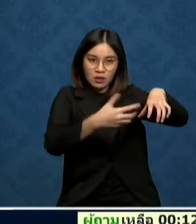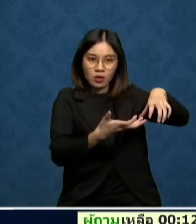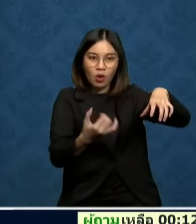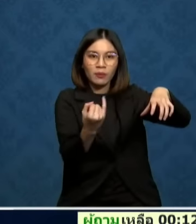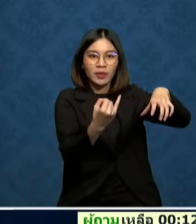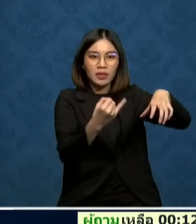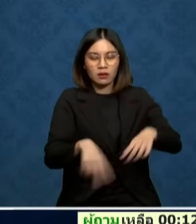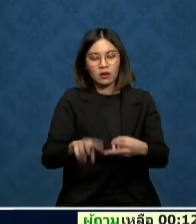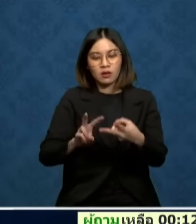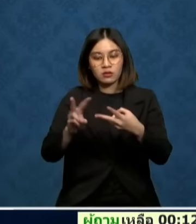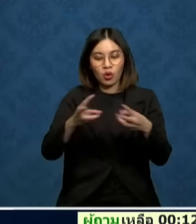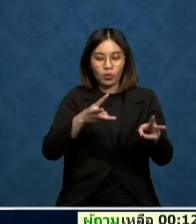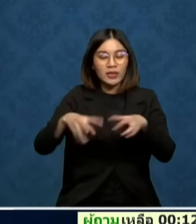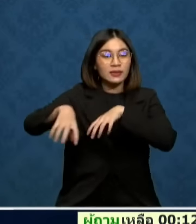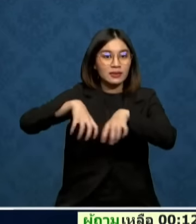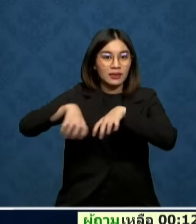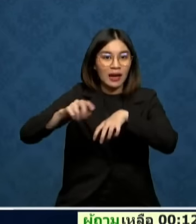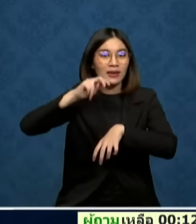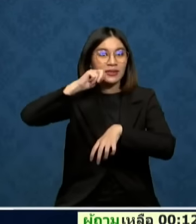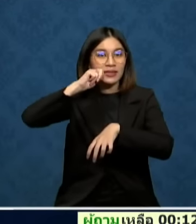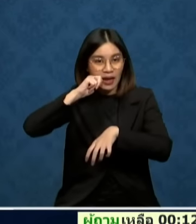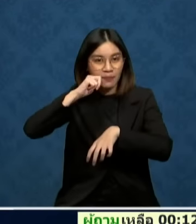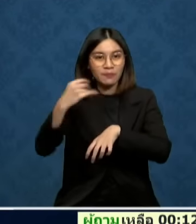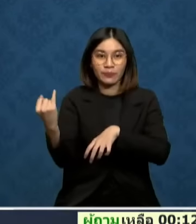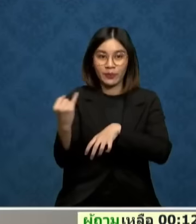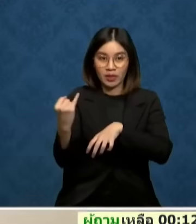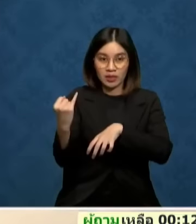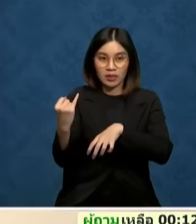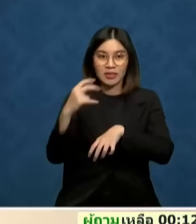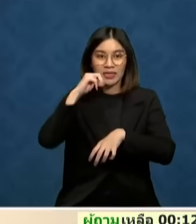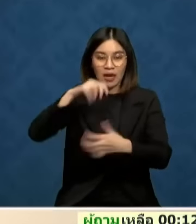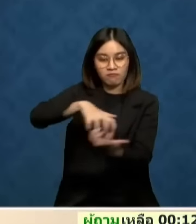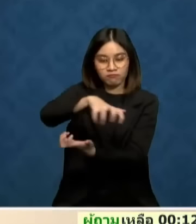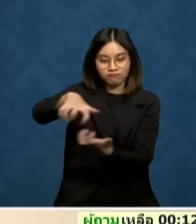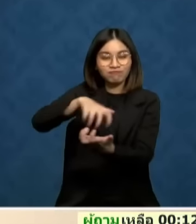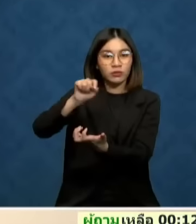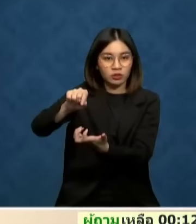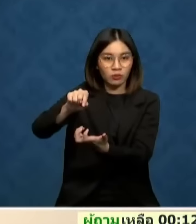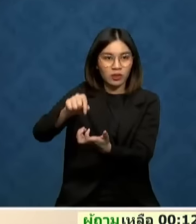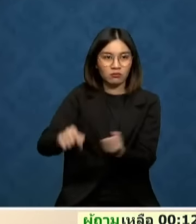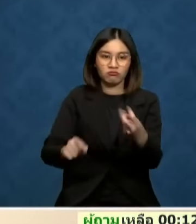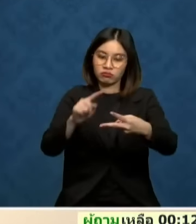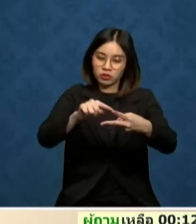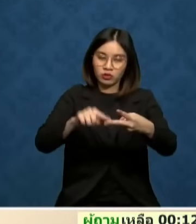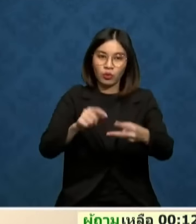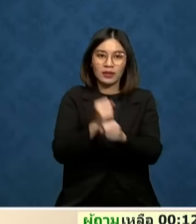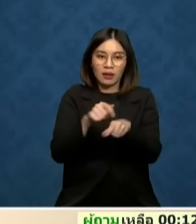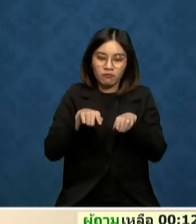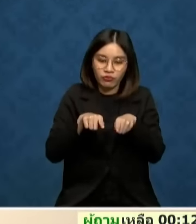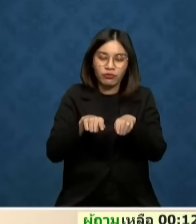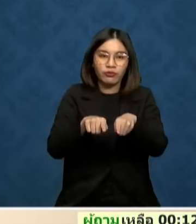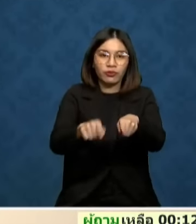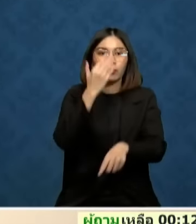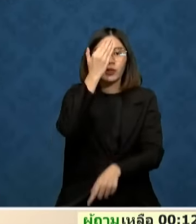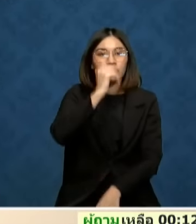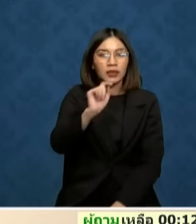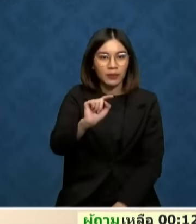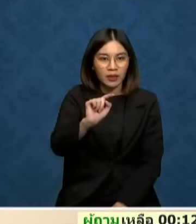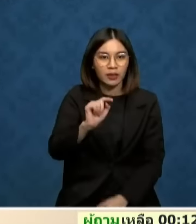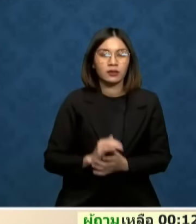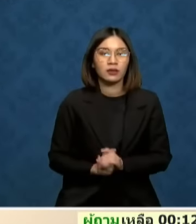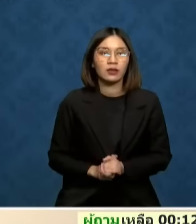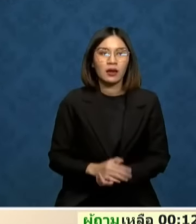วก็สองก็คือการจัดการน้ำเสียที่มีการปนเปื้อนนะคะทั้งสองอย่างต้องทำควบคู่กันไปเพราะอะไรคะเพ